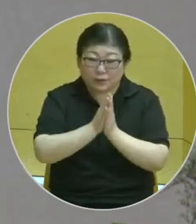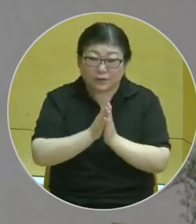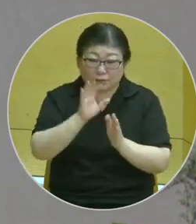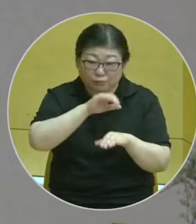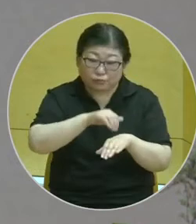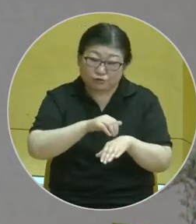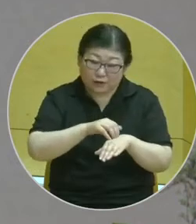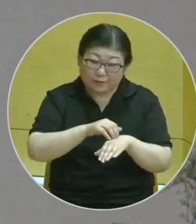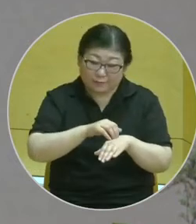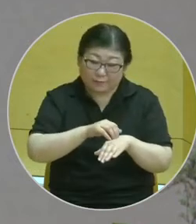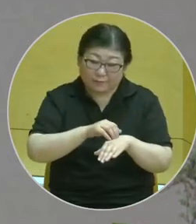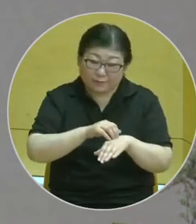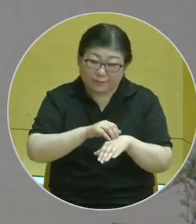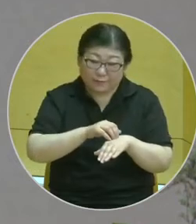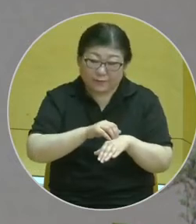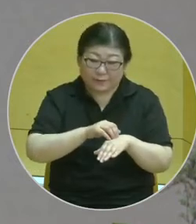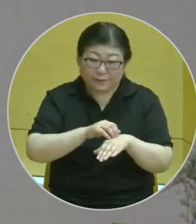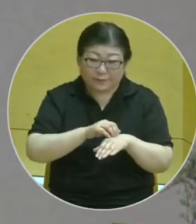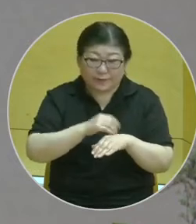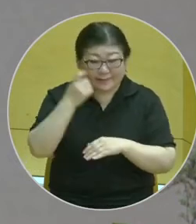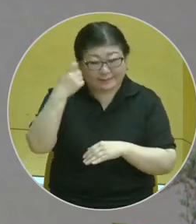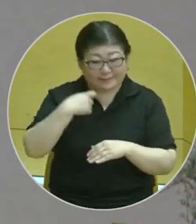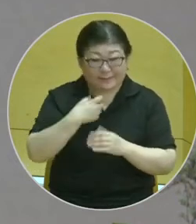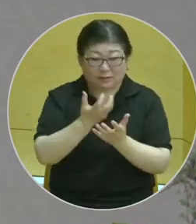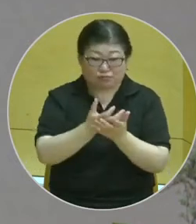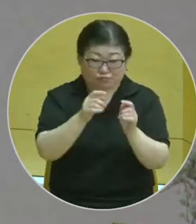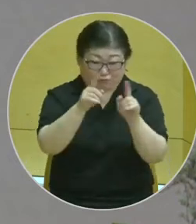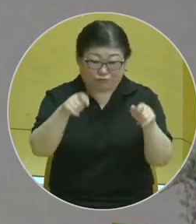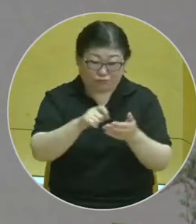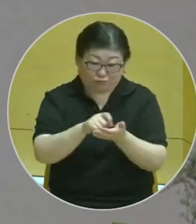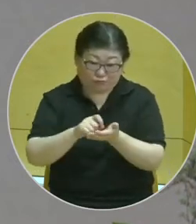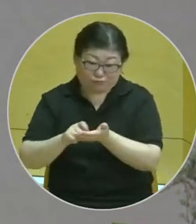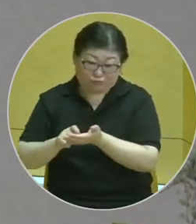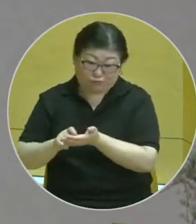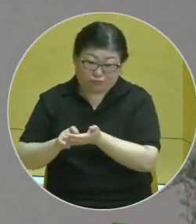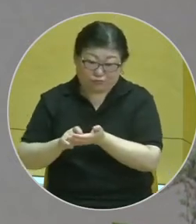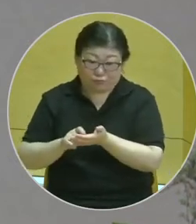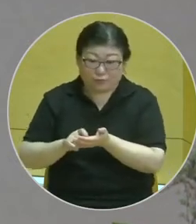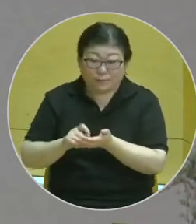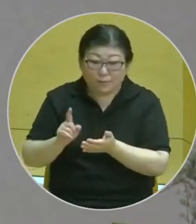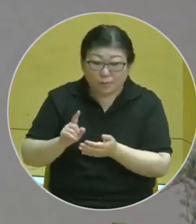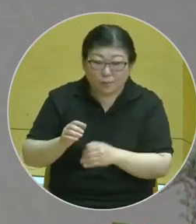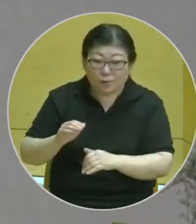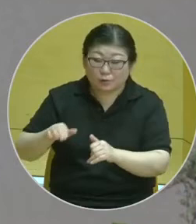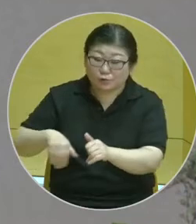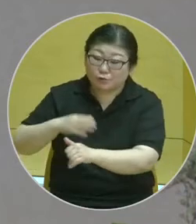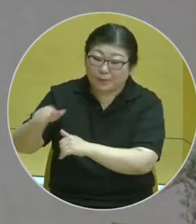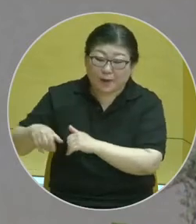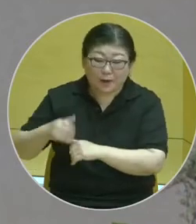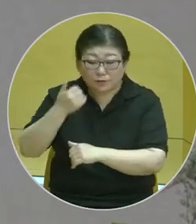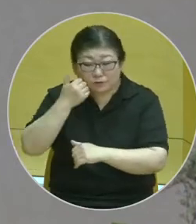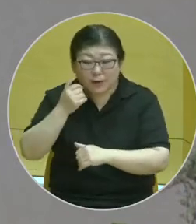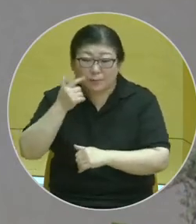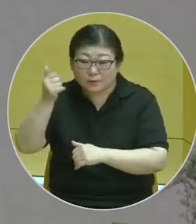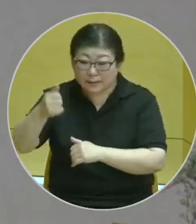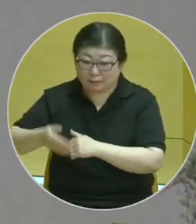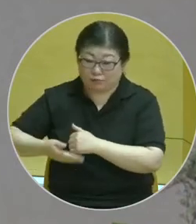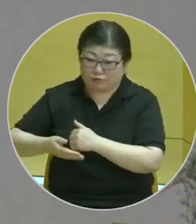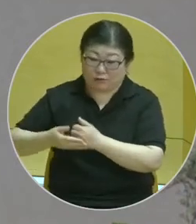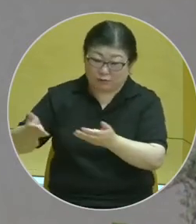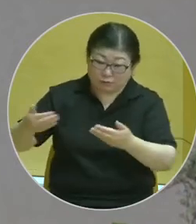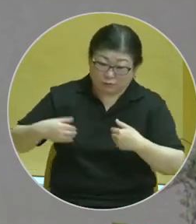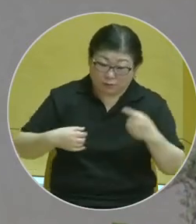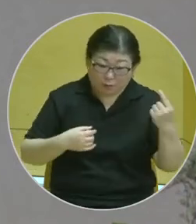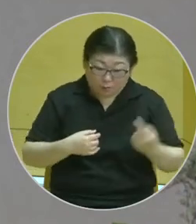소감문을 받으면 그럽니다 주변에서 목사님이 추천해서 주변에서 참 좋다고 신앙적으로 훈련이 된다고 해서 왔는데